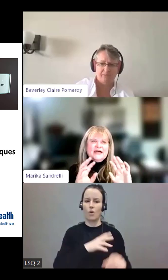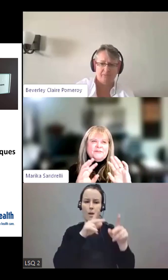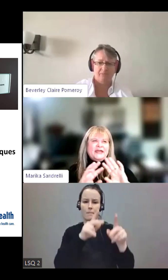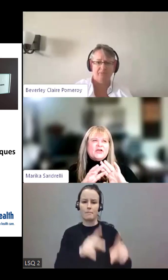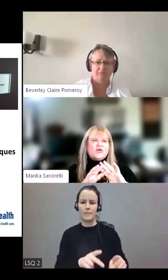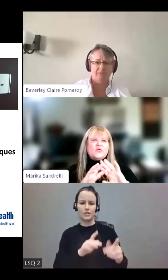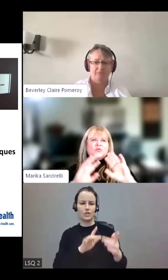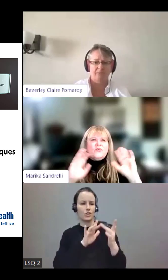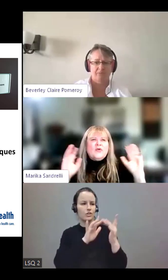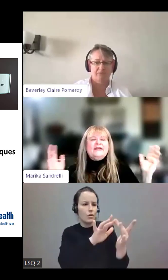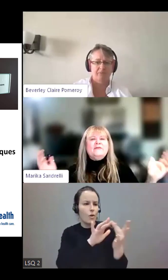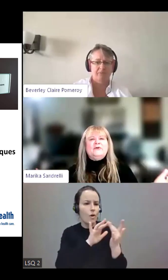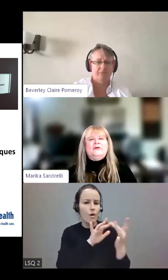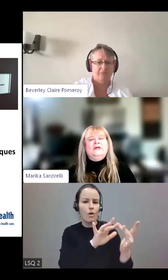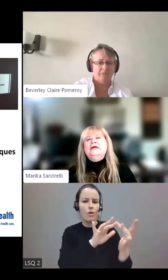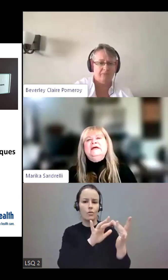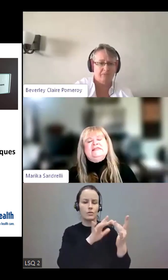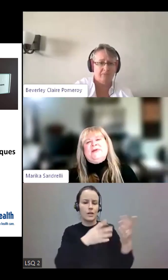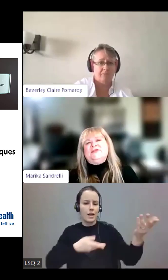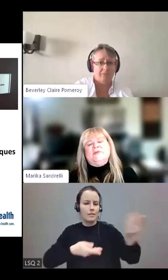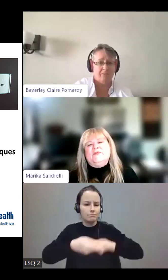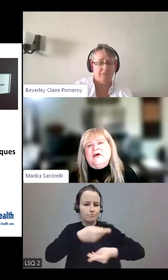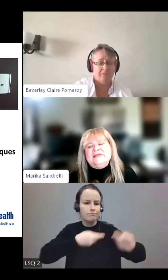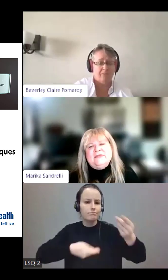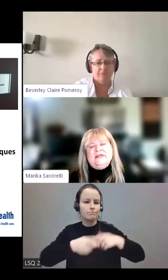veut, a ouvert tout un